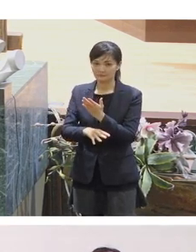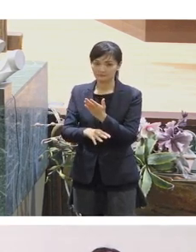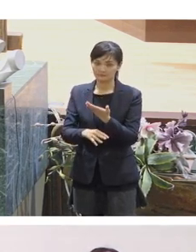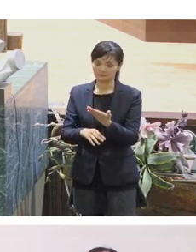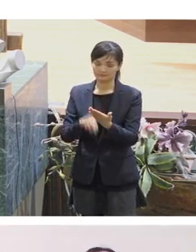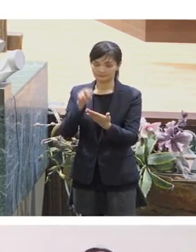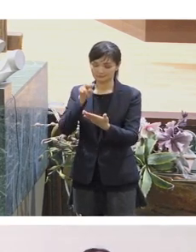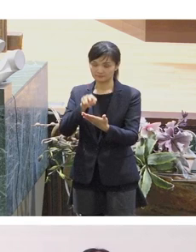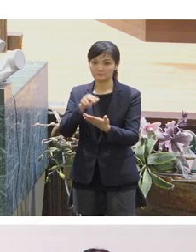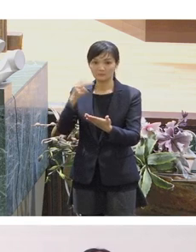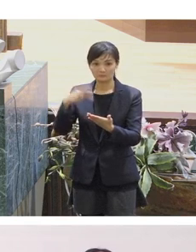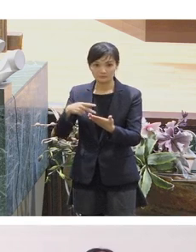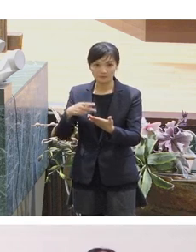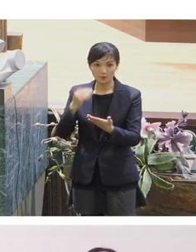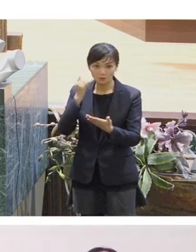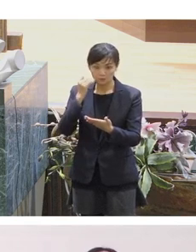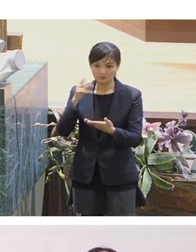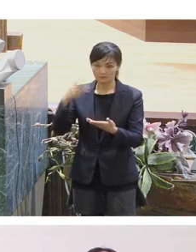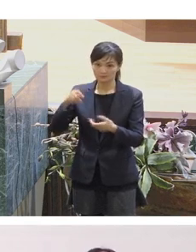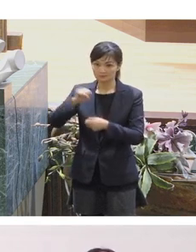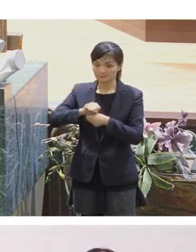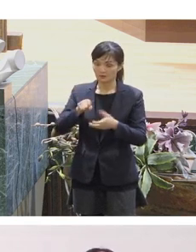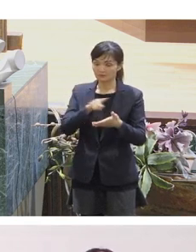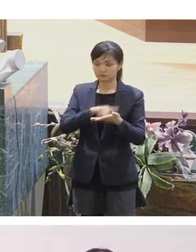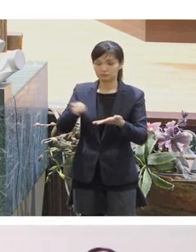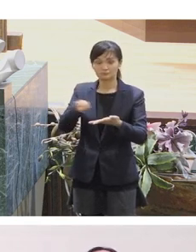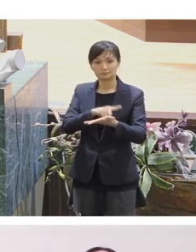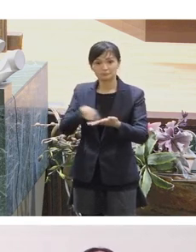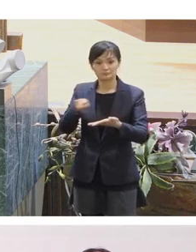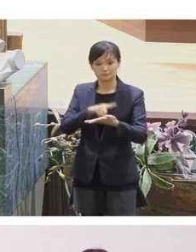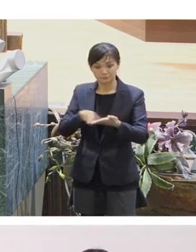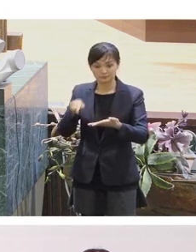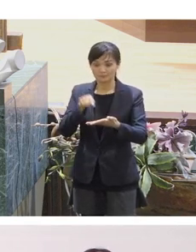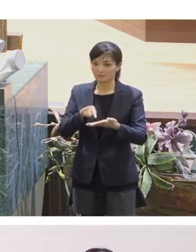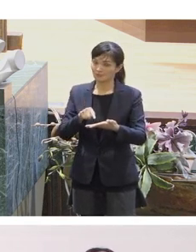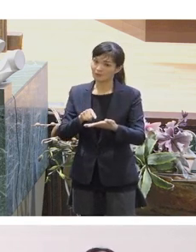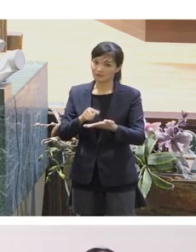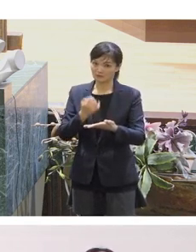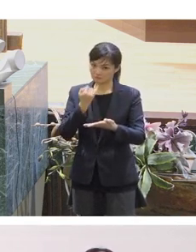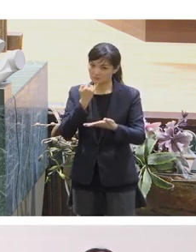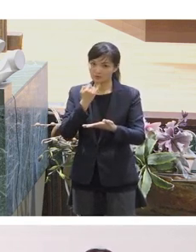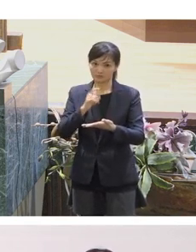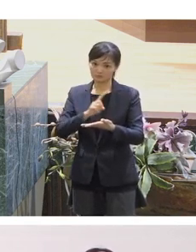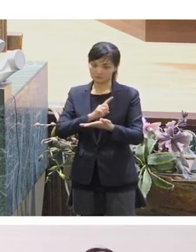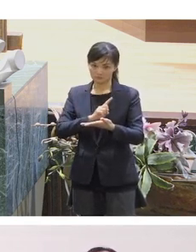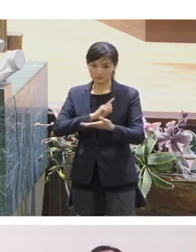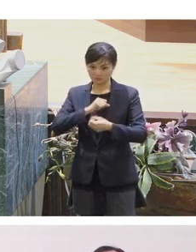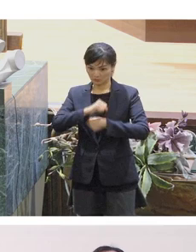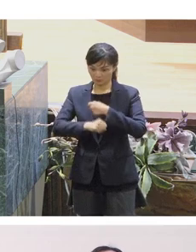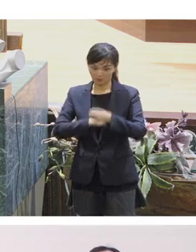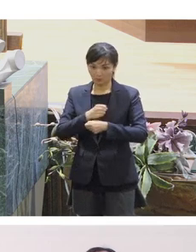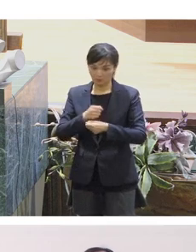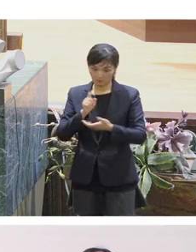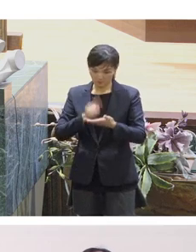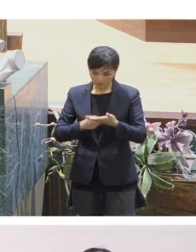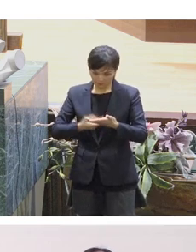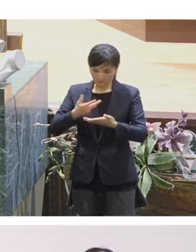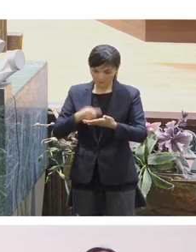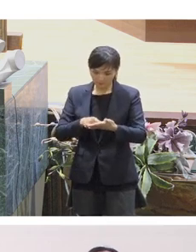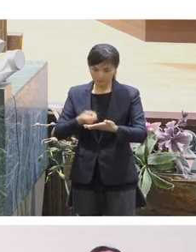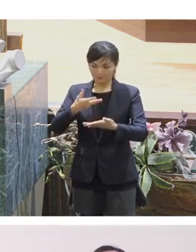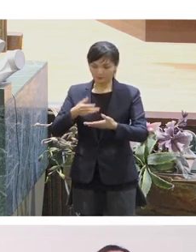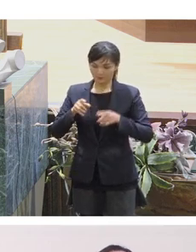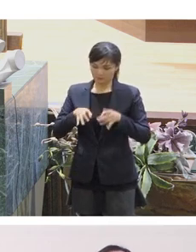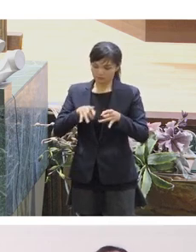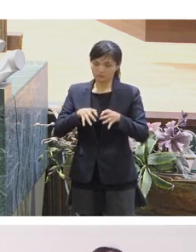尤其是配上触控式荧幕，它几乎是进入一个自动出征的一个情况，而且这本质上就是这样子。